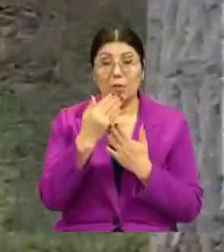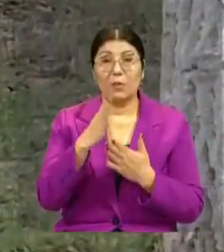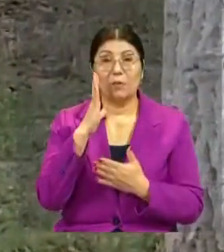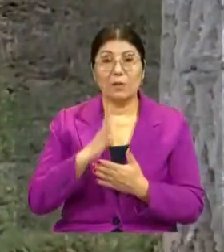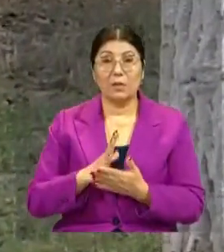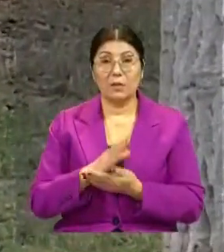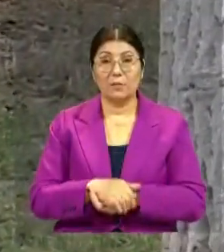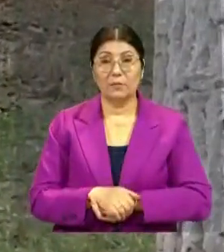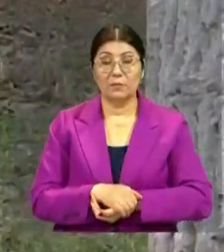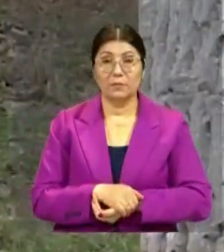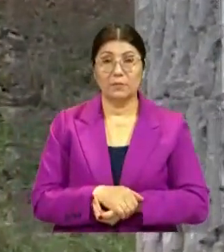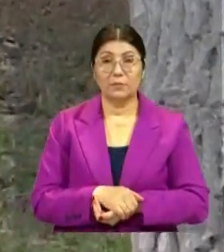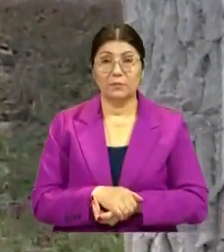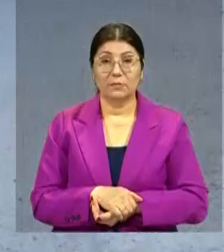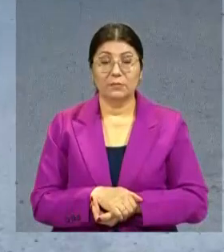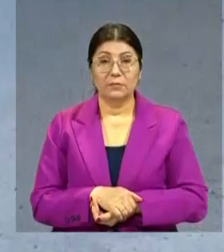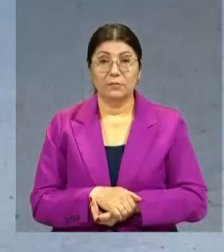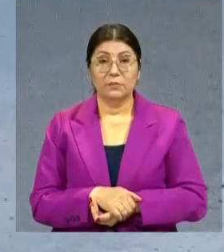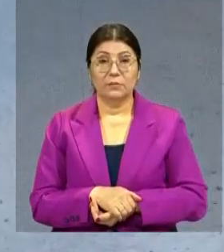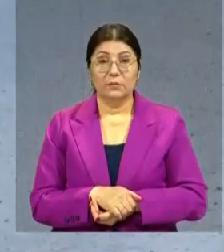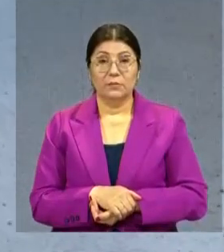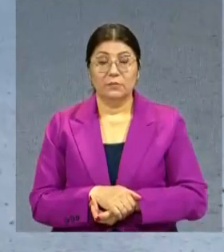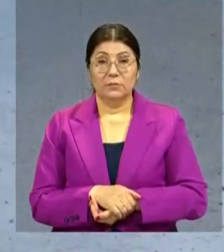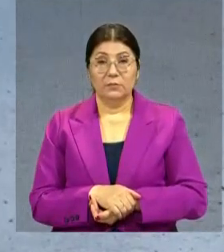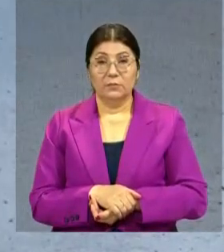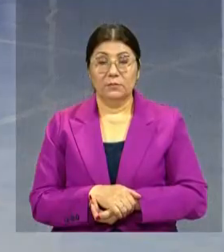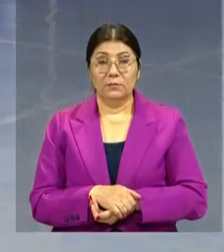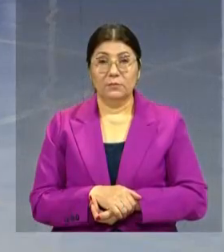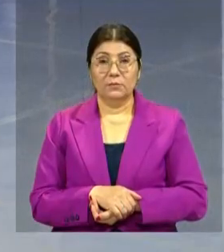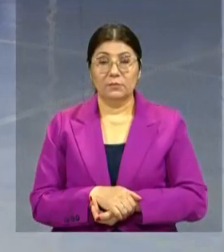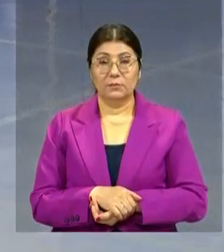күтіледі. Айжан Ерланқызы, Райгүл Еншібай, Азамат Сауханов, апта тынысы.